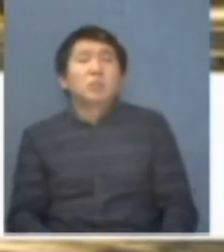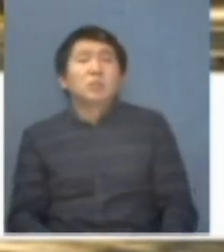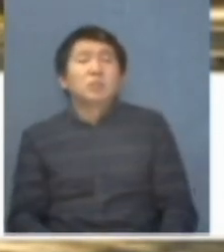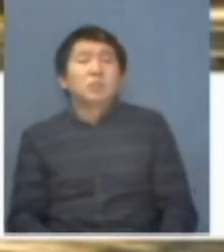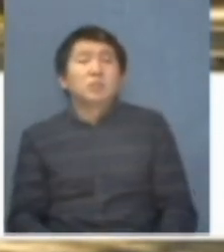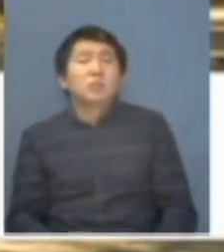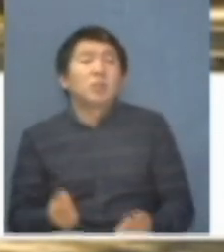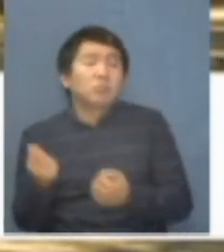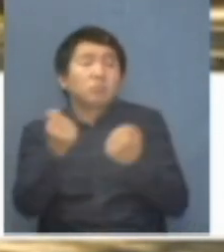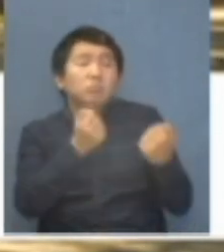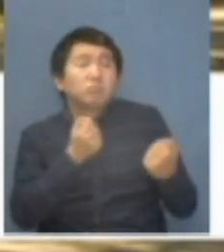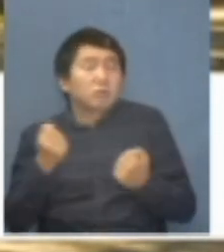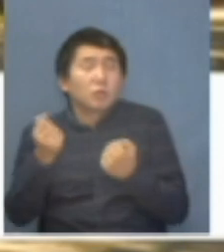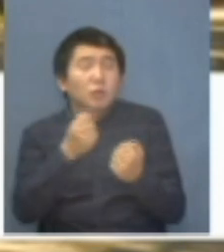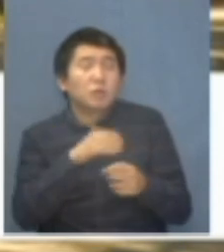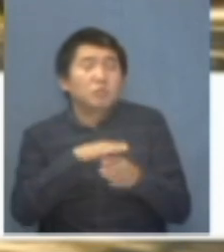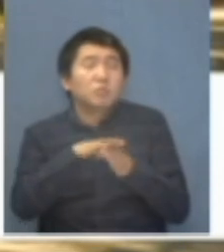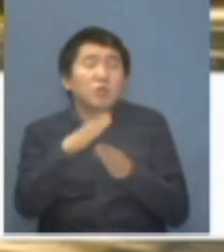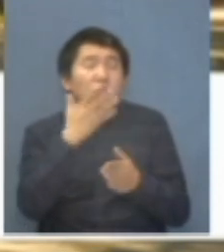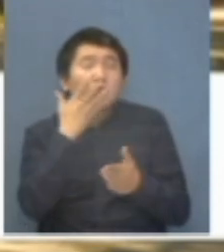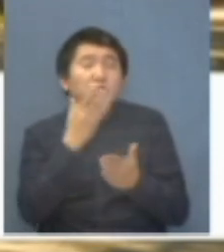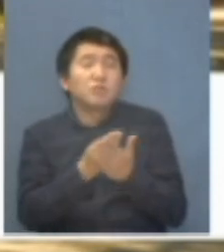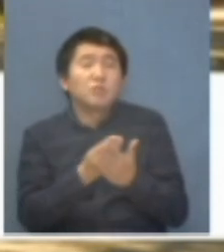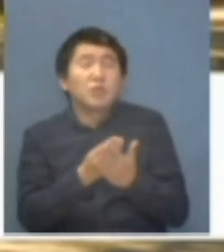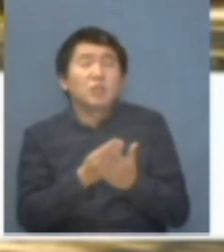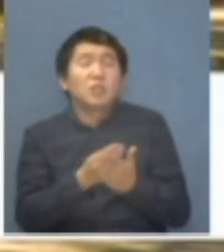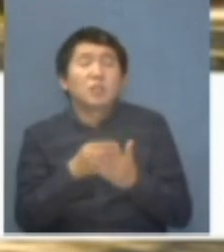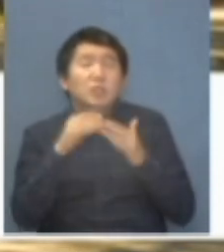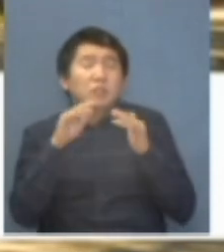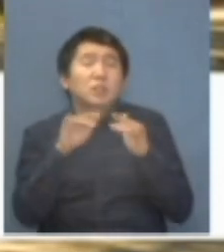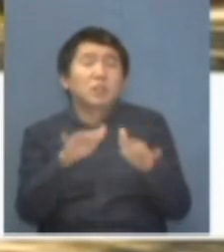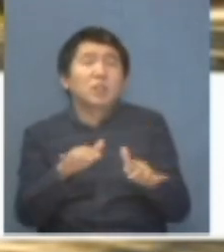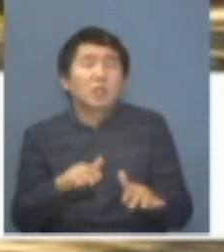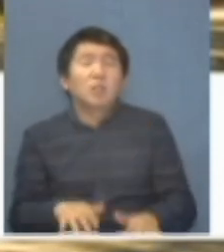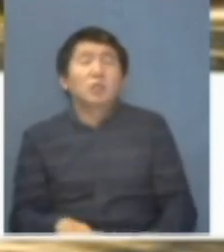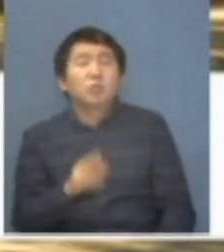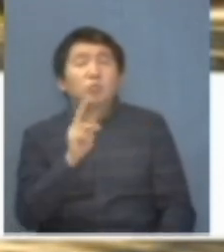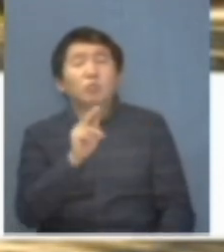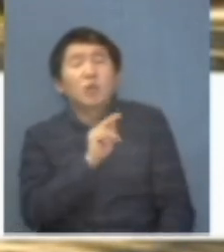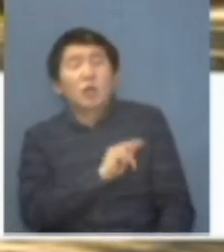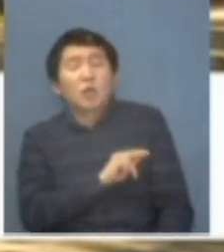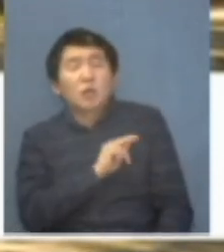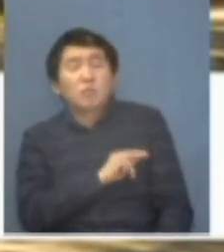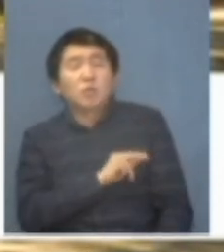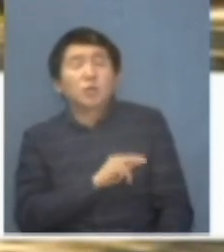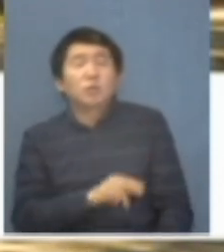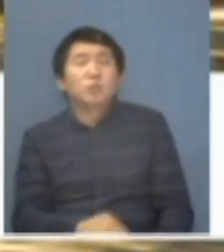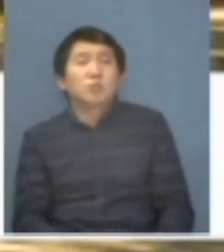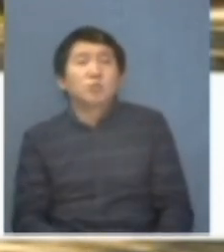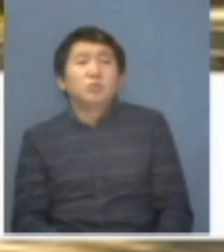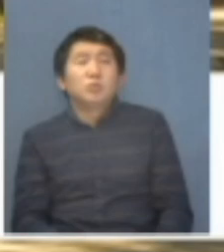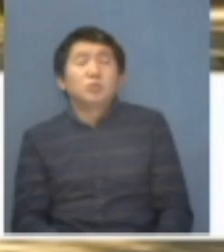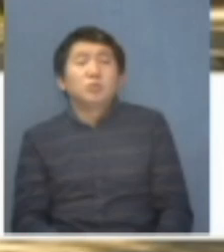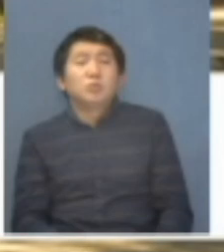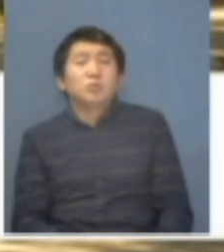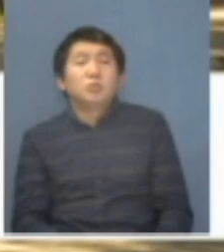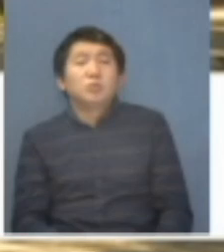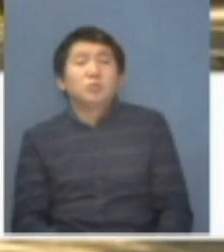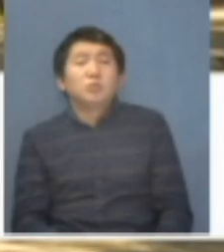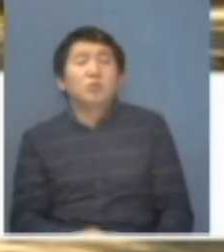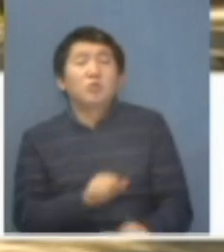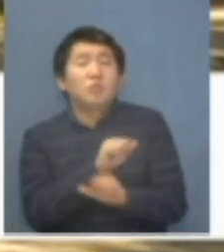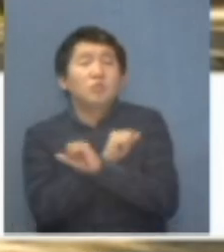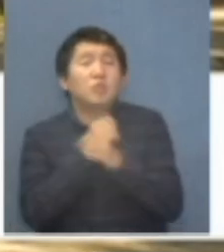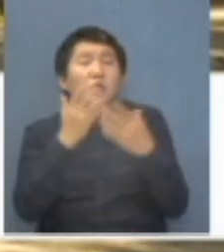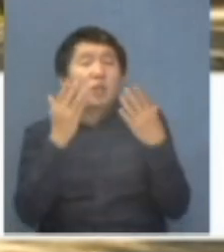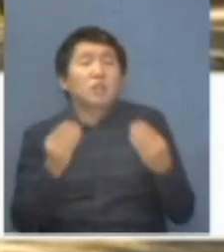катаются, выполняют свои какие-то бытовые дела. Кто-то до работы, кто-то с работы, кто-то даже имеет возможность в выходные дни